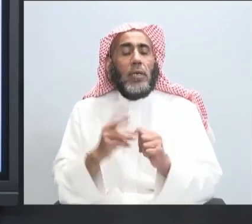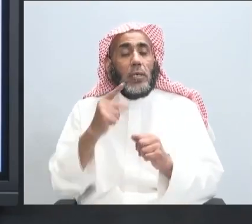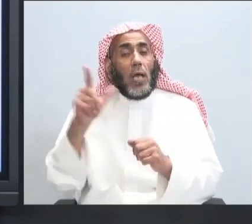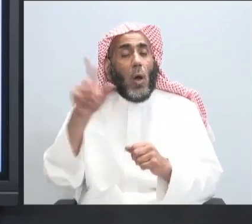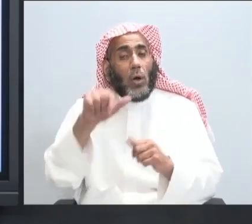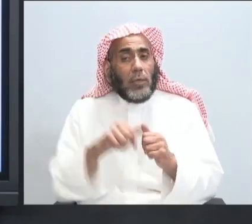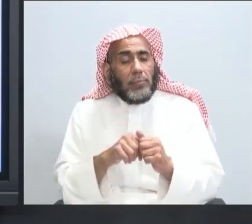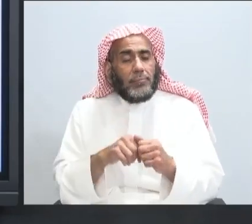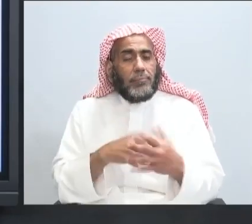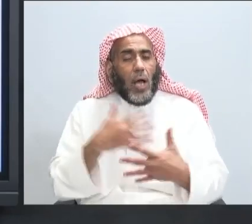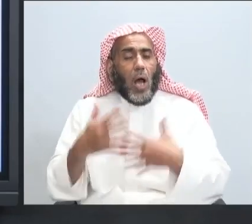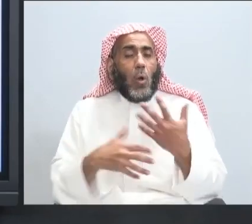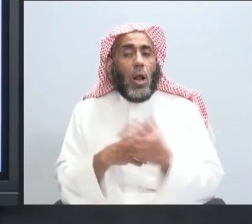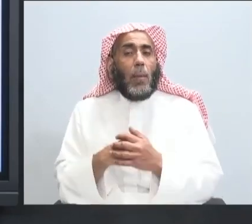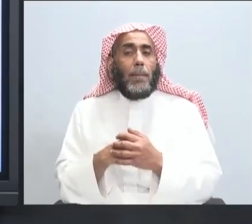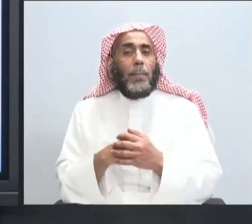صحيح أم خاطئ؟